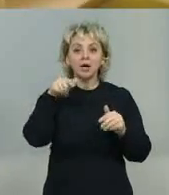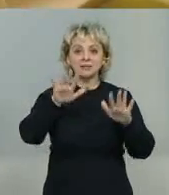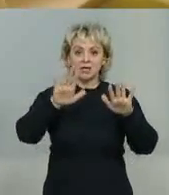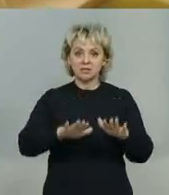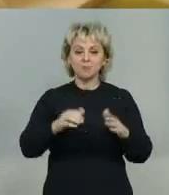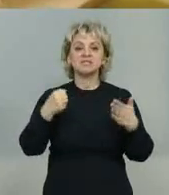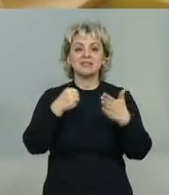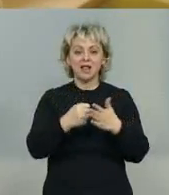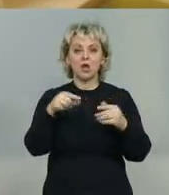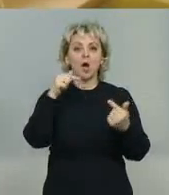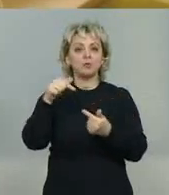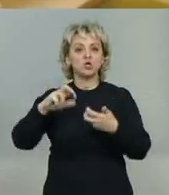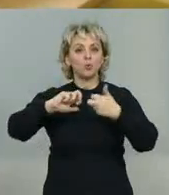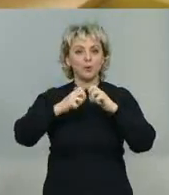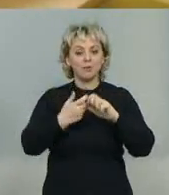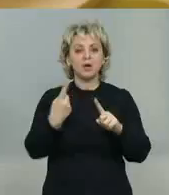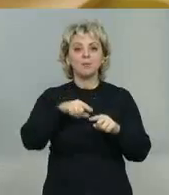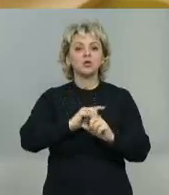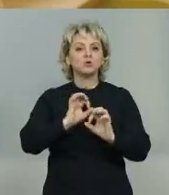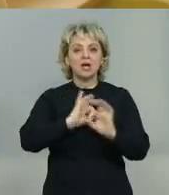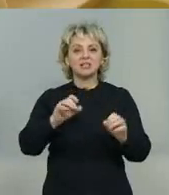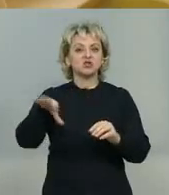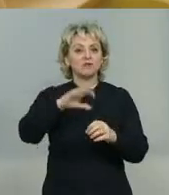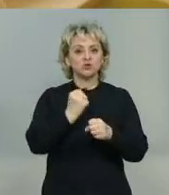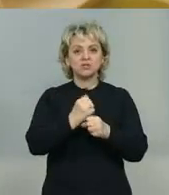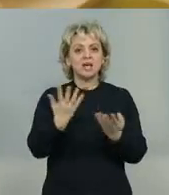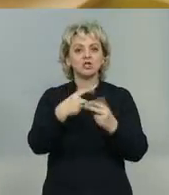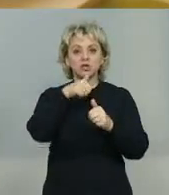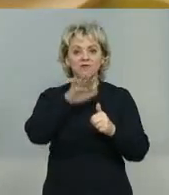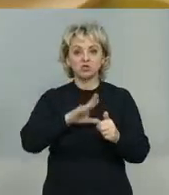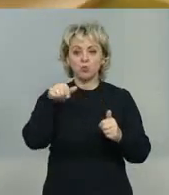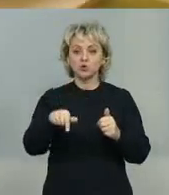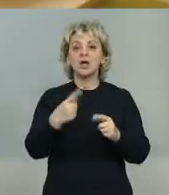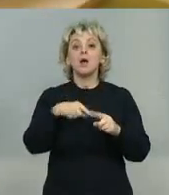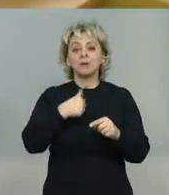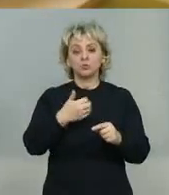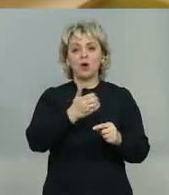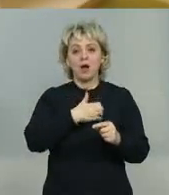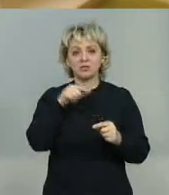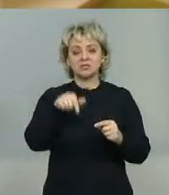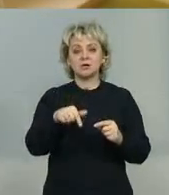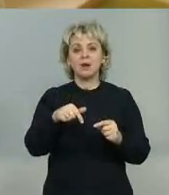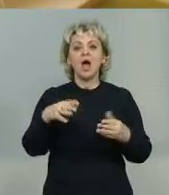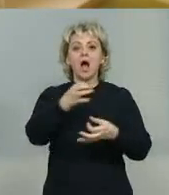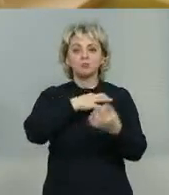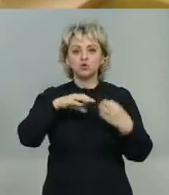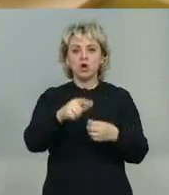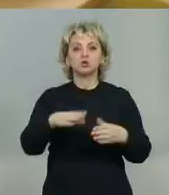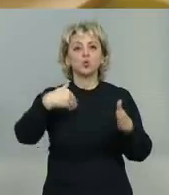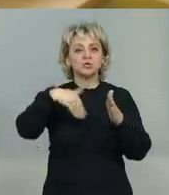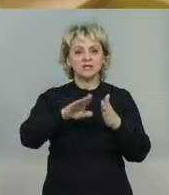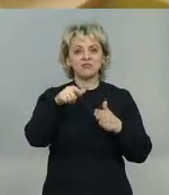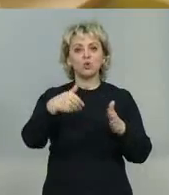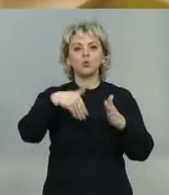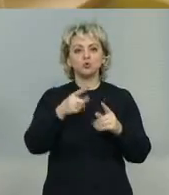местах сталкиваемся с определенными проблемами, потому что идеально сразу нельзя все рассчитать. Поэтому мы и хотим как раз и общаясь,